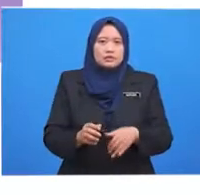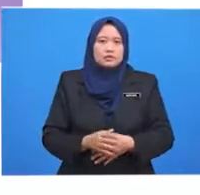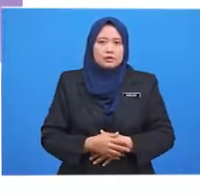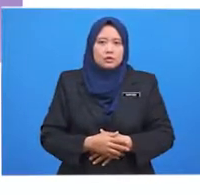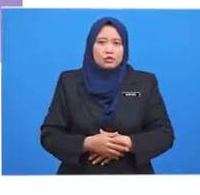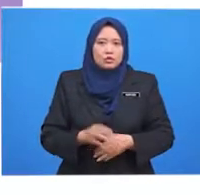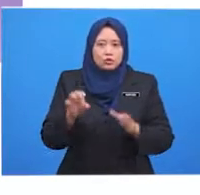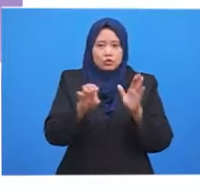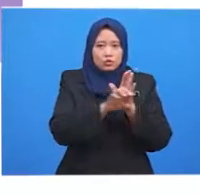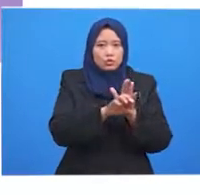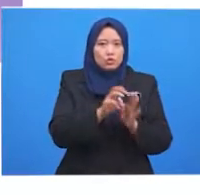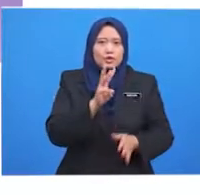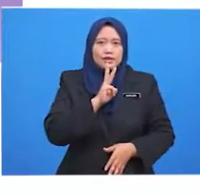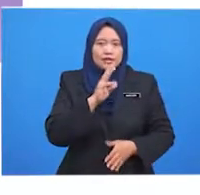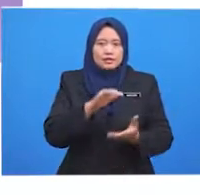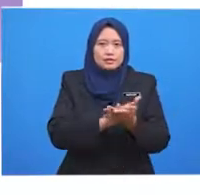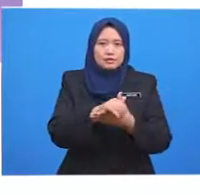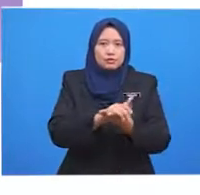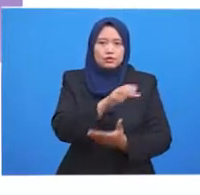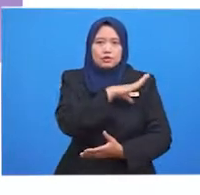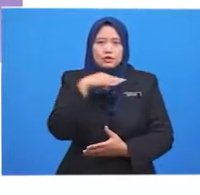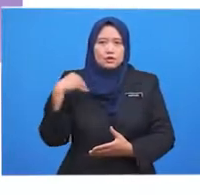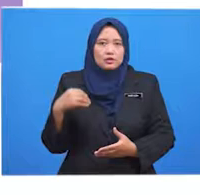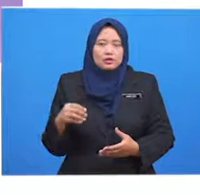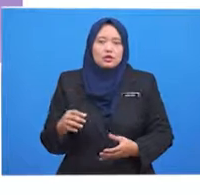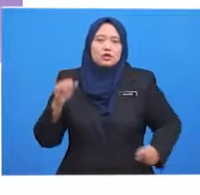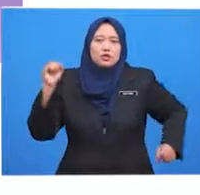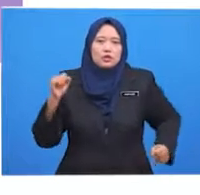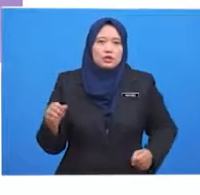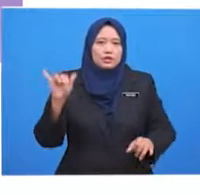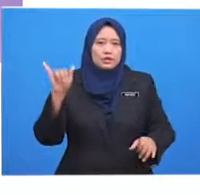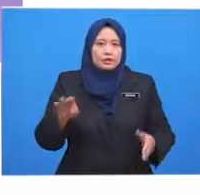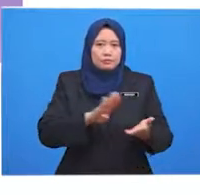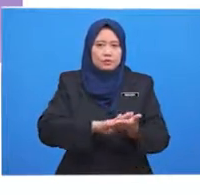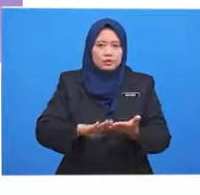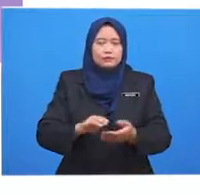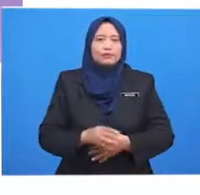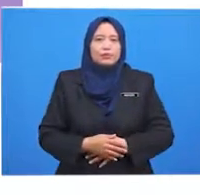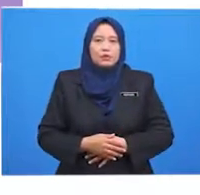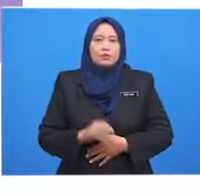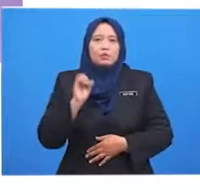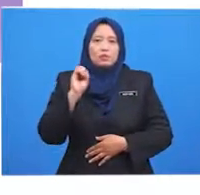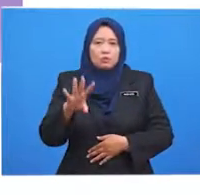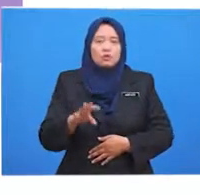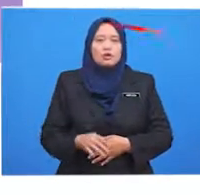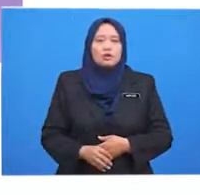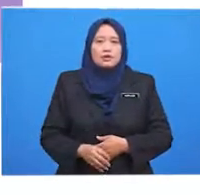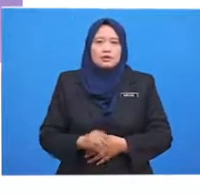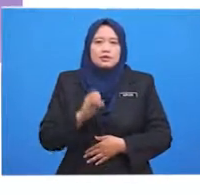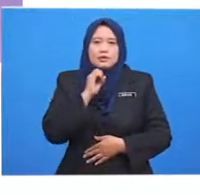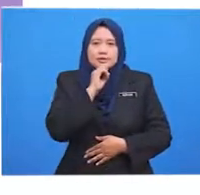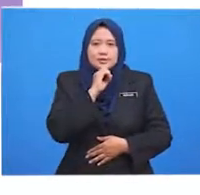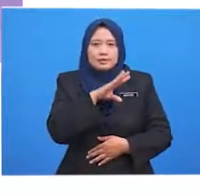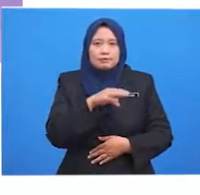yang bersih. Buang sampah dengan segera ke dalam tempat pembuangan sampah yang tertutup.